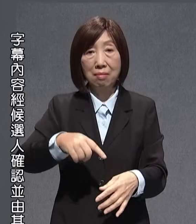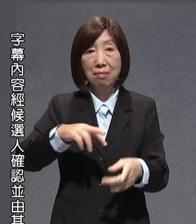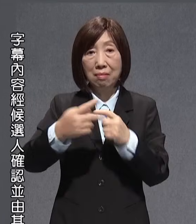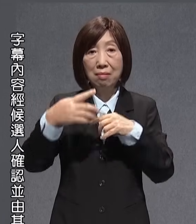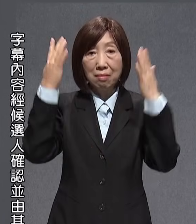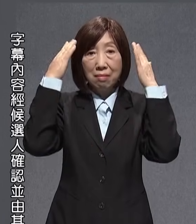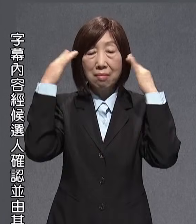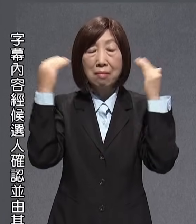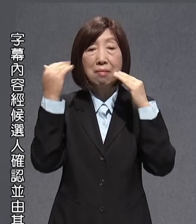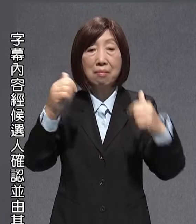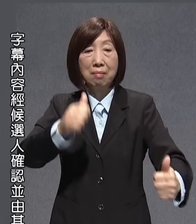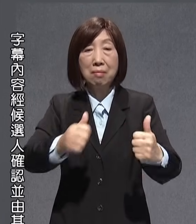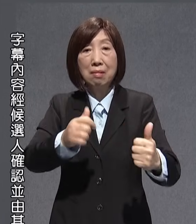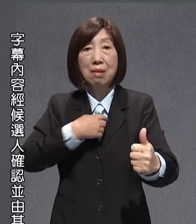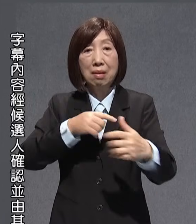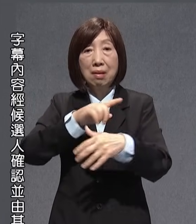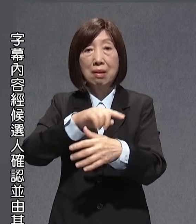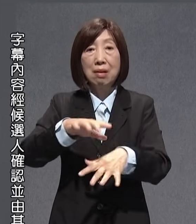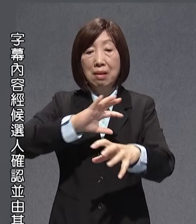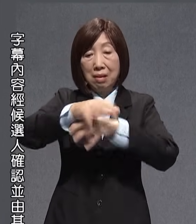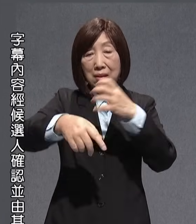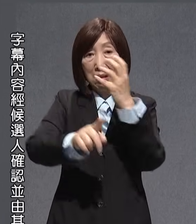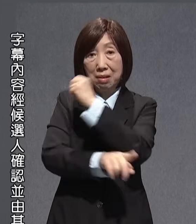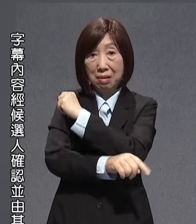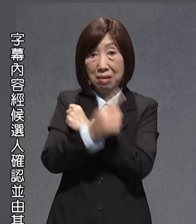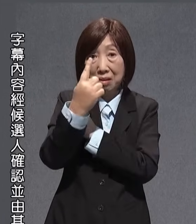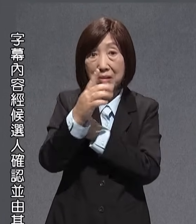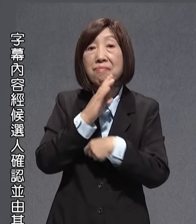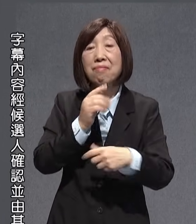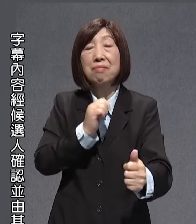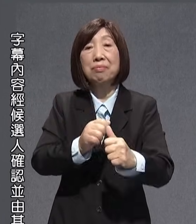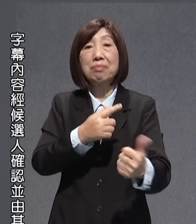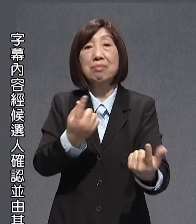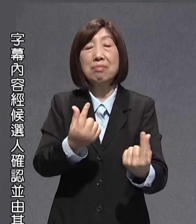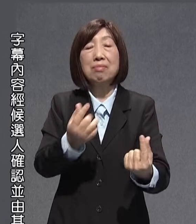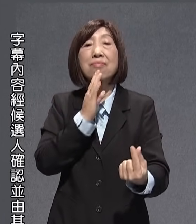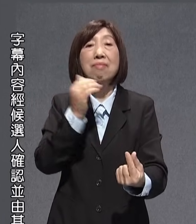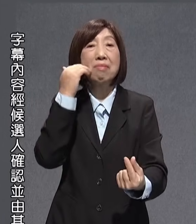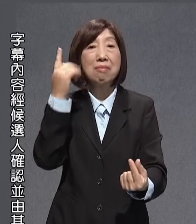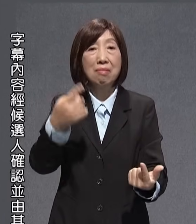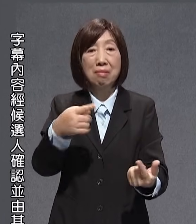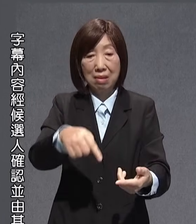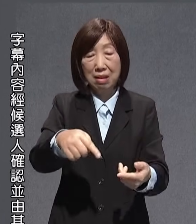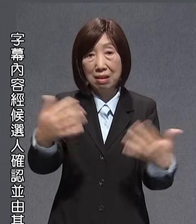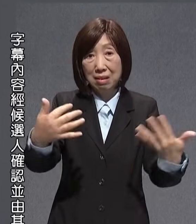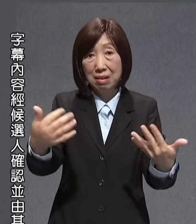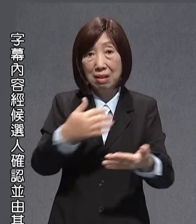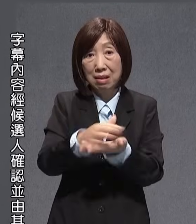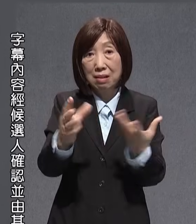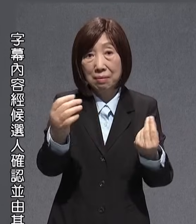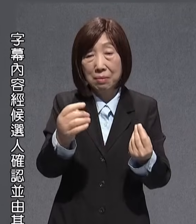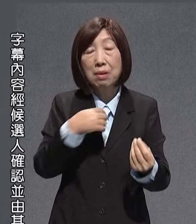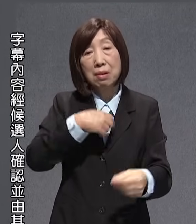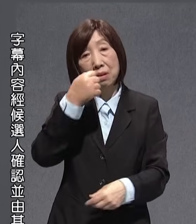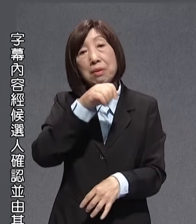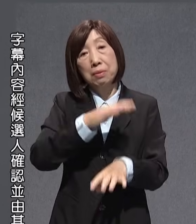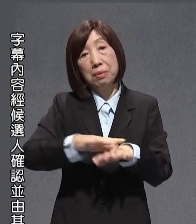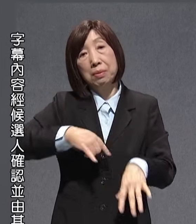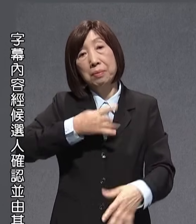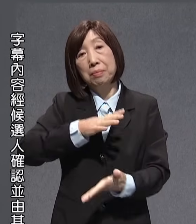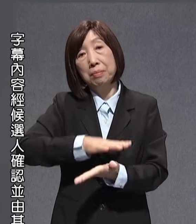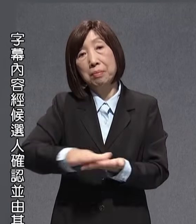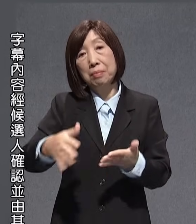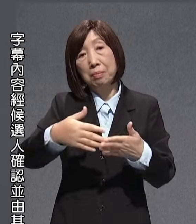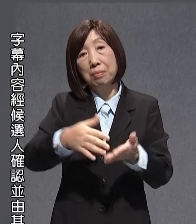第一。如果这个问题不解决，不需要外来的侵略，台湾自动会灭亡。这是一个极为严重的国安